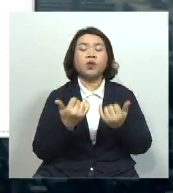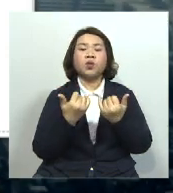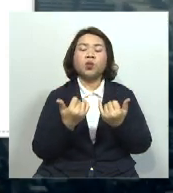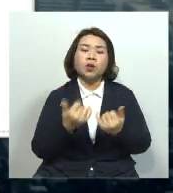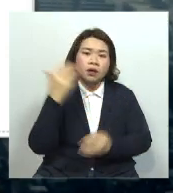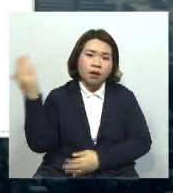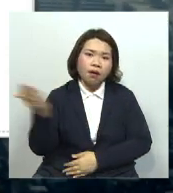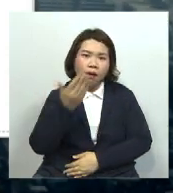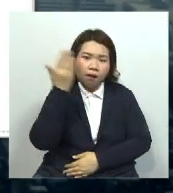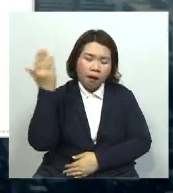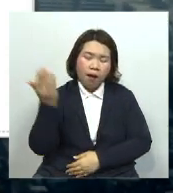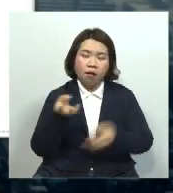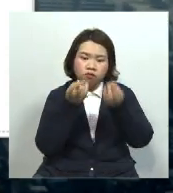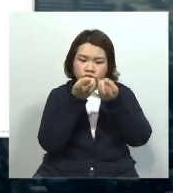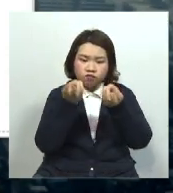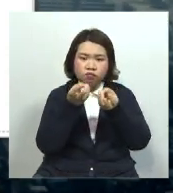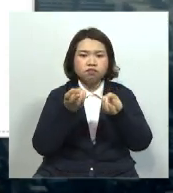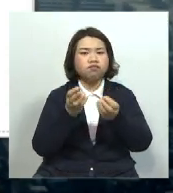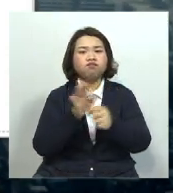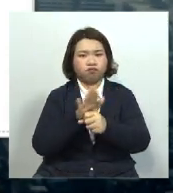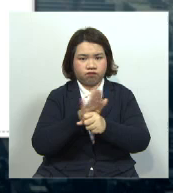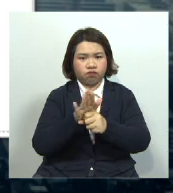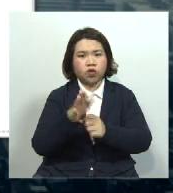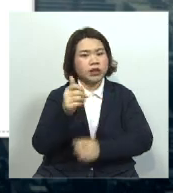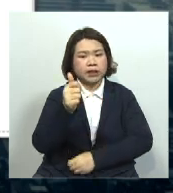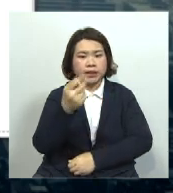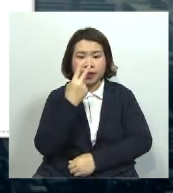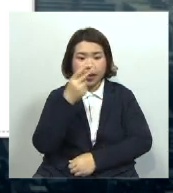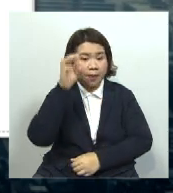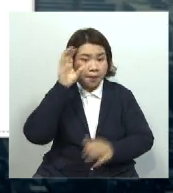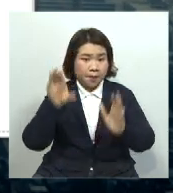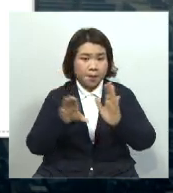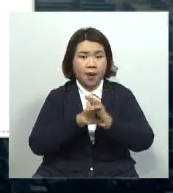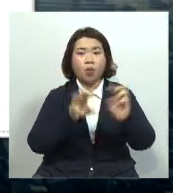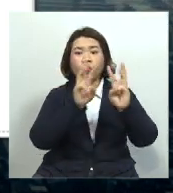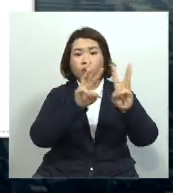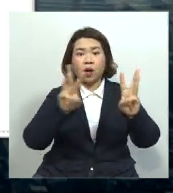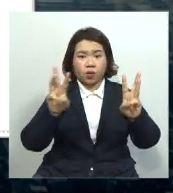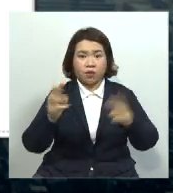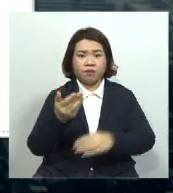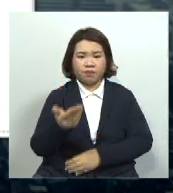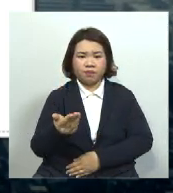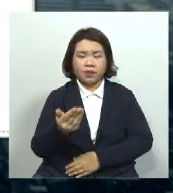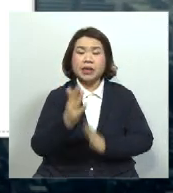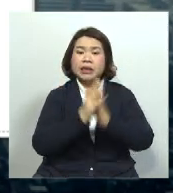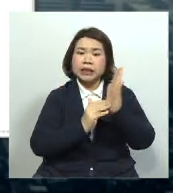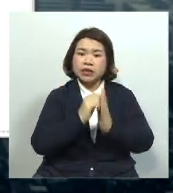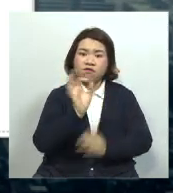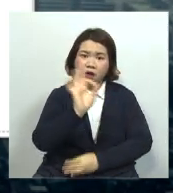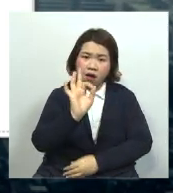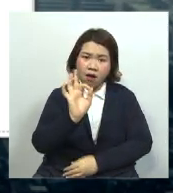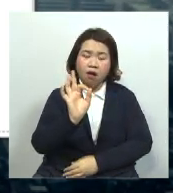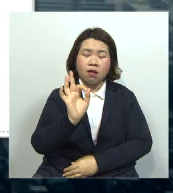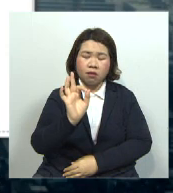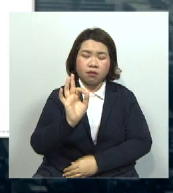นี้เรื่องของปริมาณคุณภาพอากาศอยู่ในเกณฑ์ดีถึงดีมากถ้าดูจากภาพจากเว็บไซต์ Air for Thai แล้วส่วนใหญ่ก็จะเป็นสีฟ้